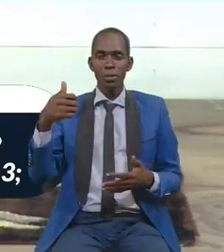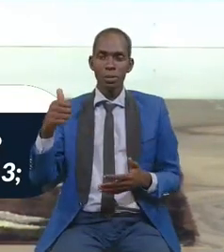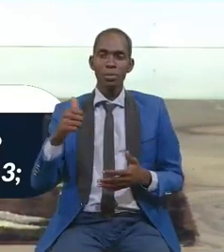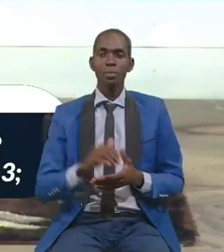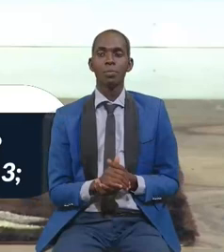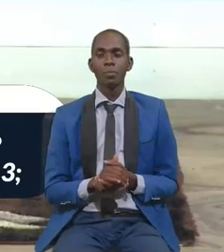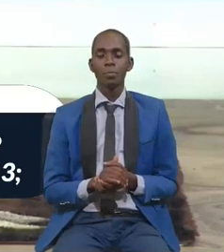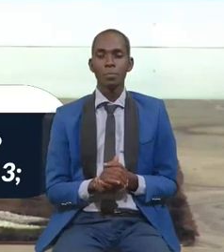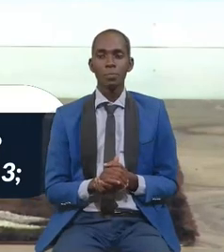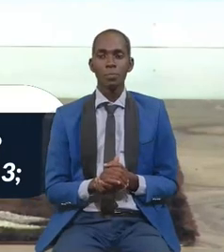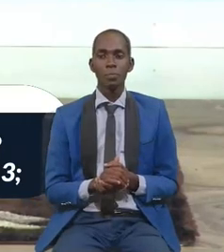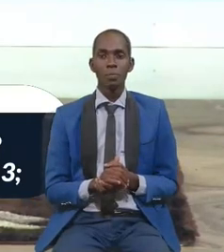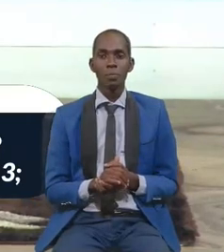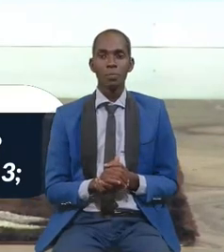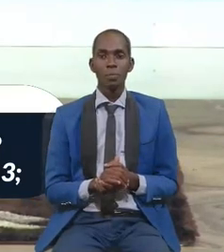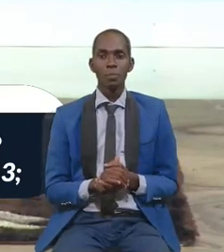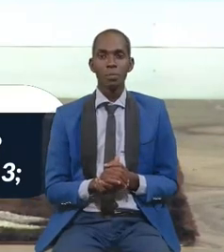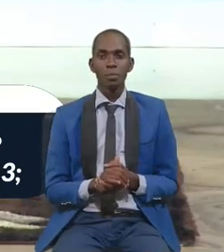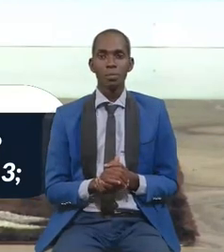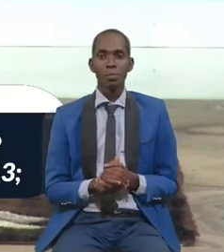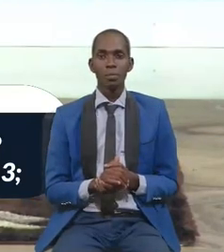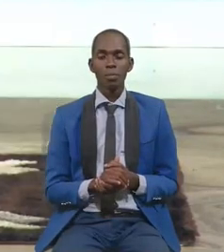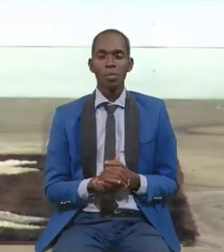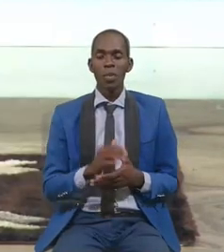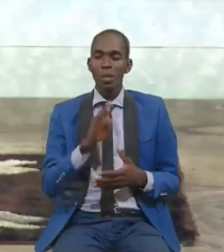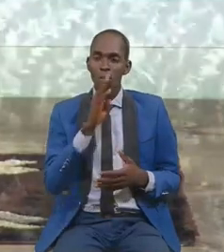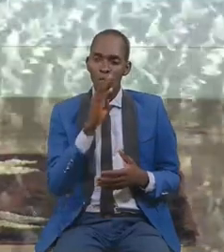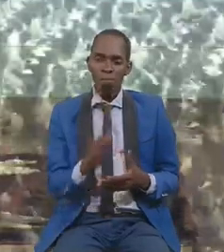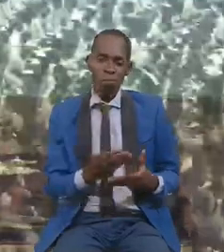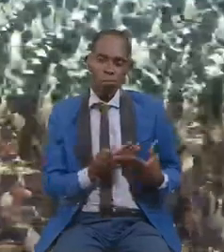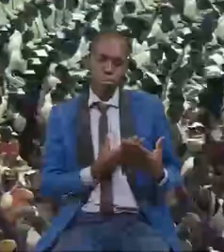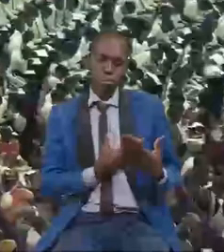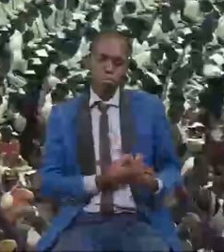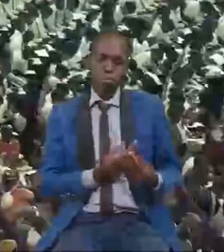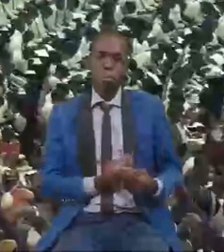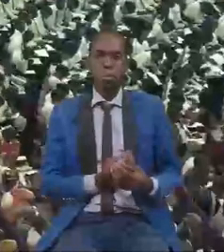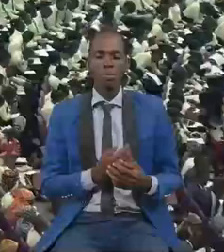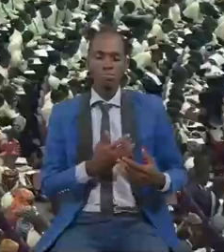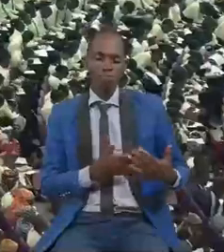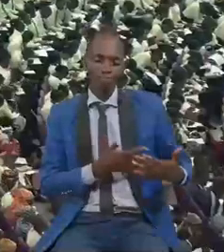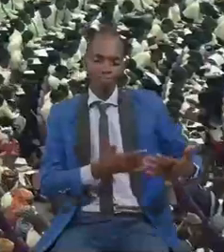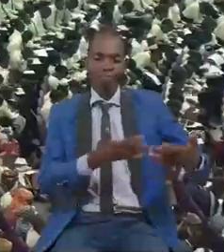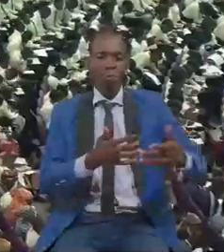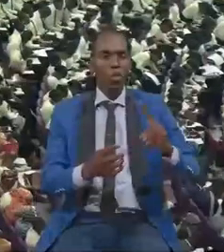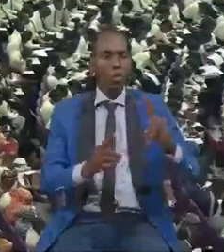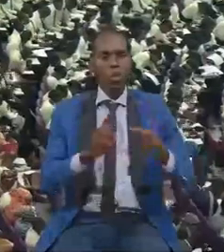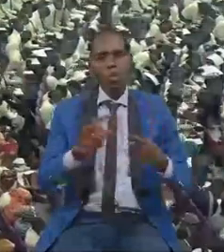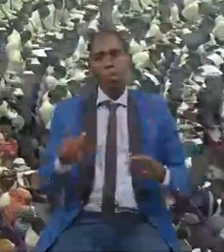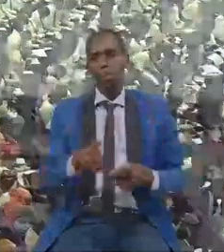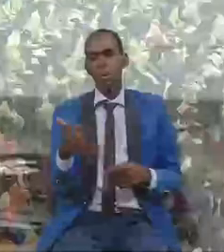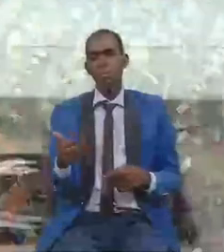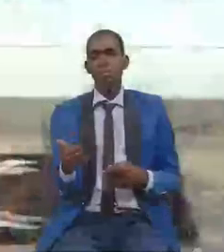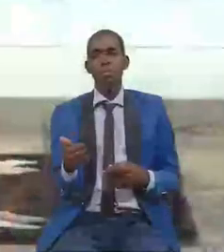12, verset 10. Par amour fraternel, soyez pleins d'affection les uns pour les autres. Soyez